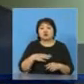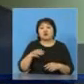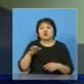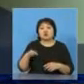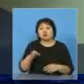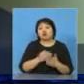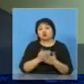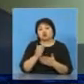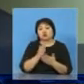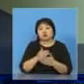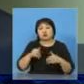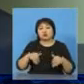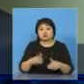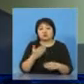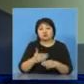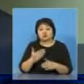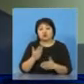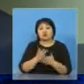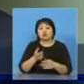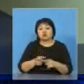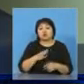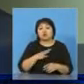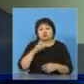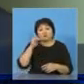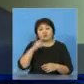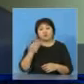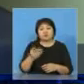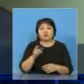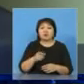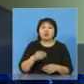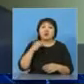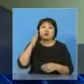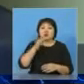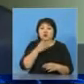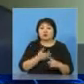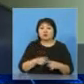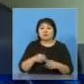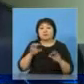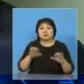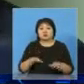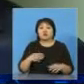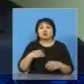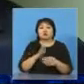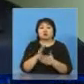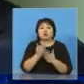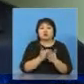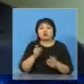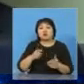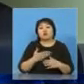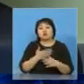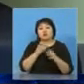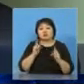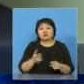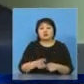көлемінде өте жоғары деңгейде шешіліп жатқандығын халық өте жоғары баға береді. Және алдағы уақытта да президентіміздің жолдауын халық қолдай